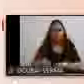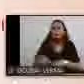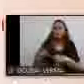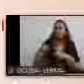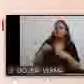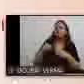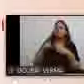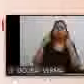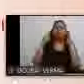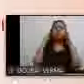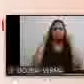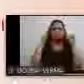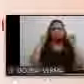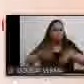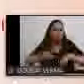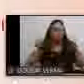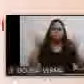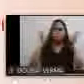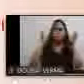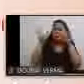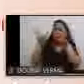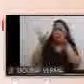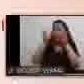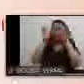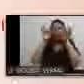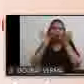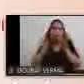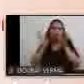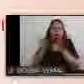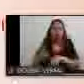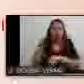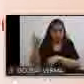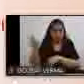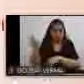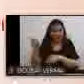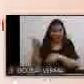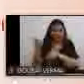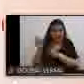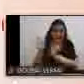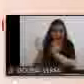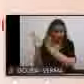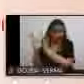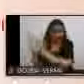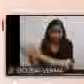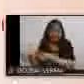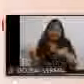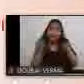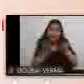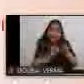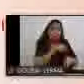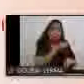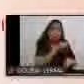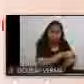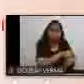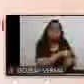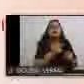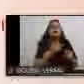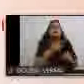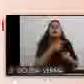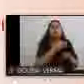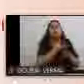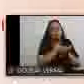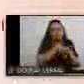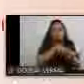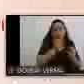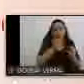ग्रो कर रहे हैं हमारे इंटरवेंशन से हमारे मदद करने से उसी टाइप से ये मे भी थोड़ा स्लोअर